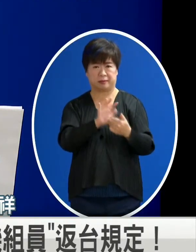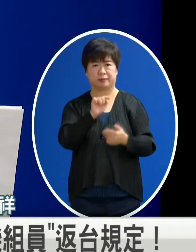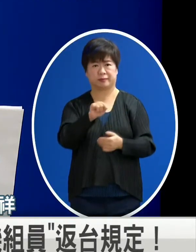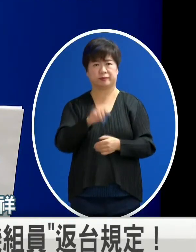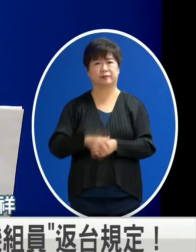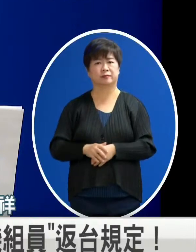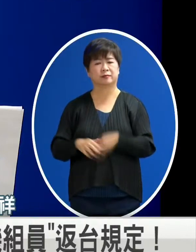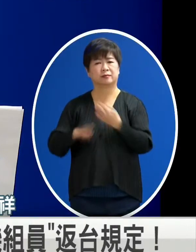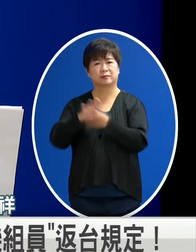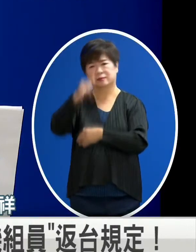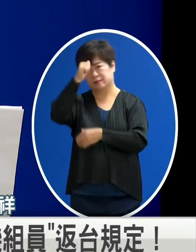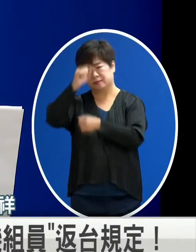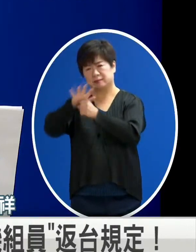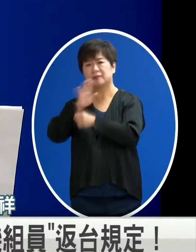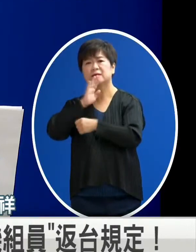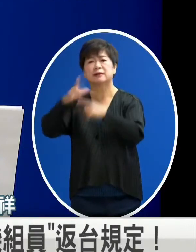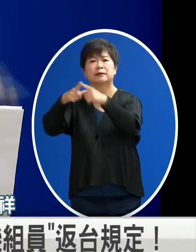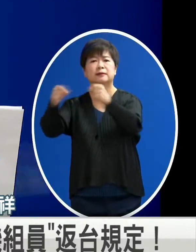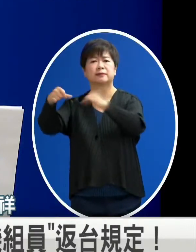是从日本境外一路。